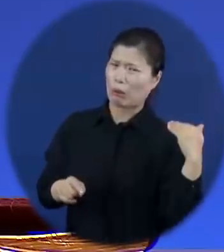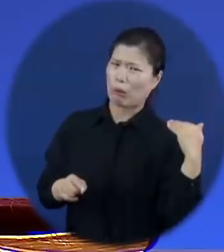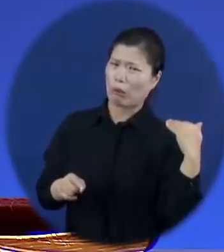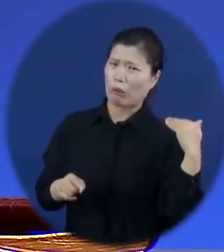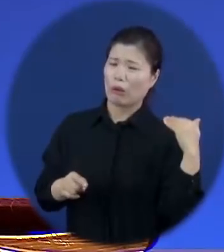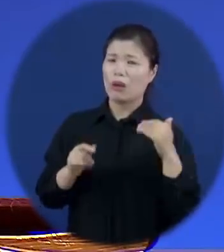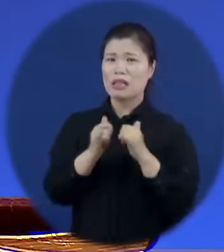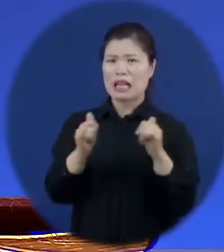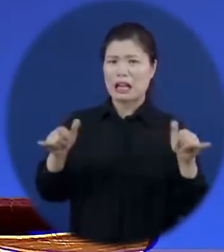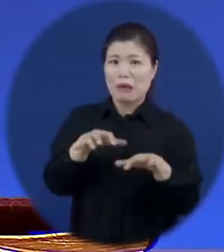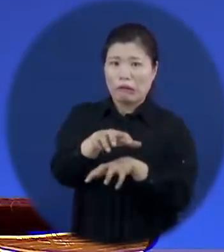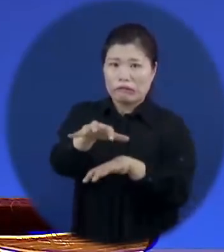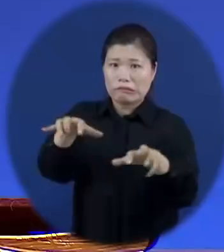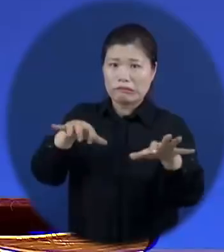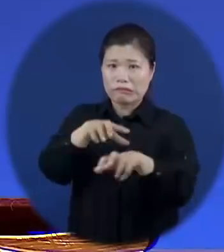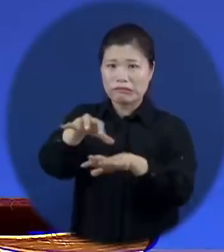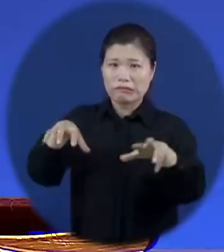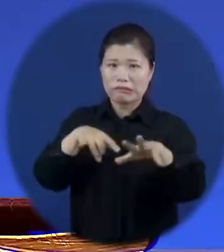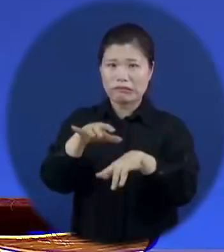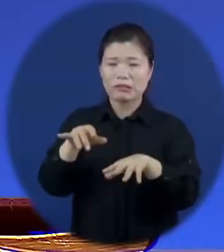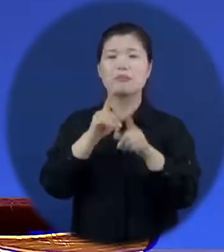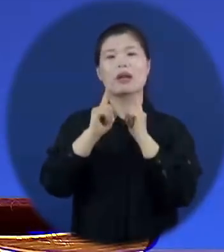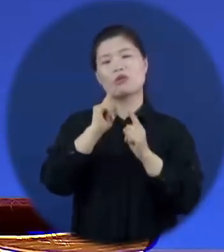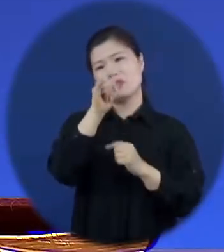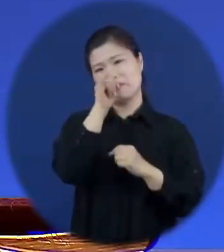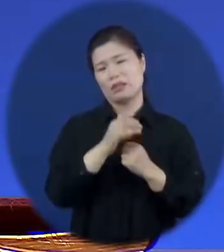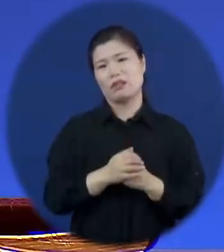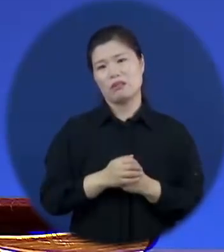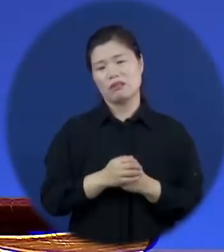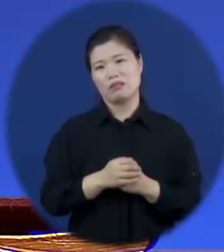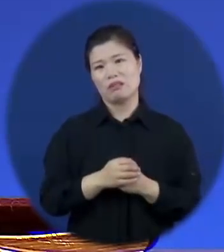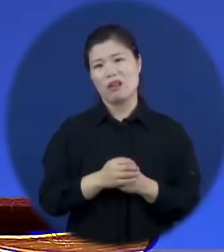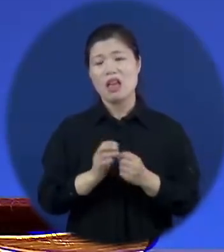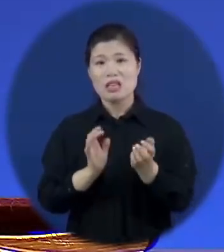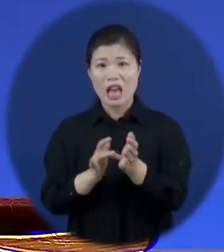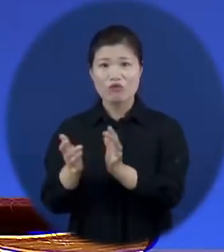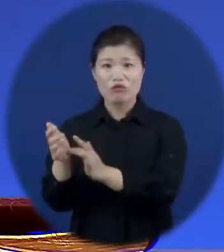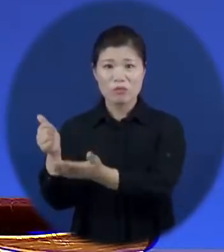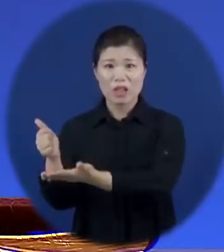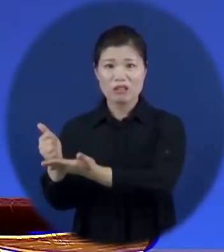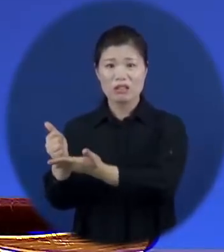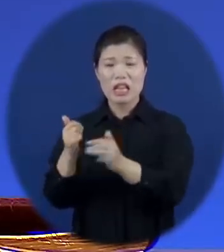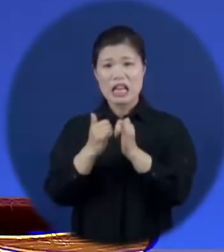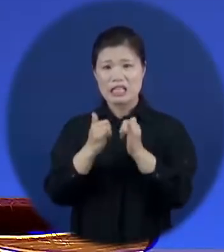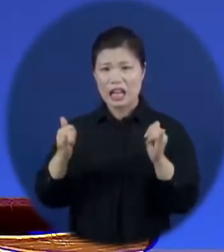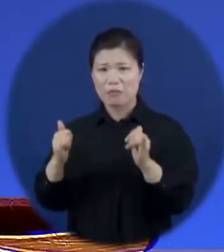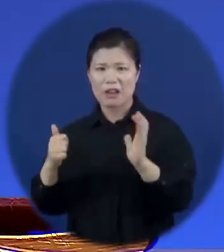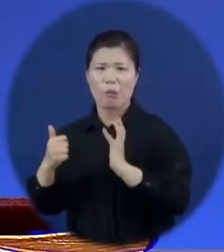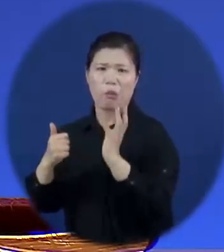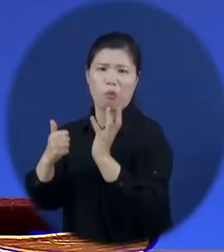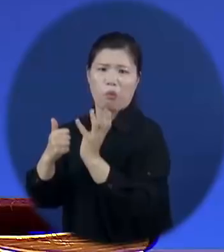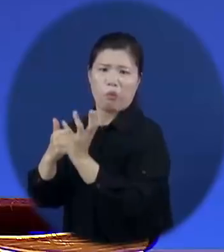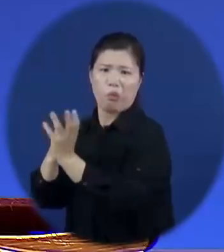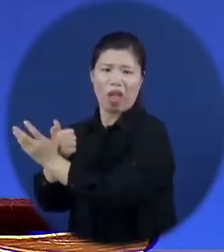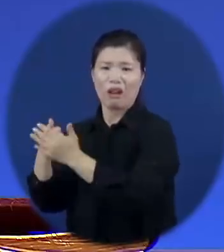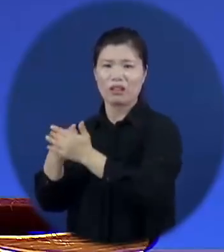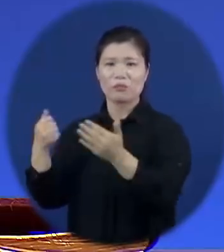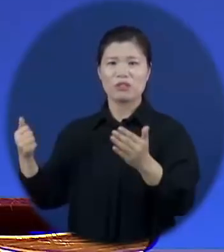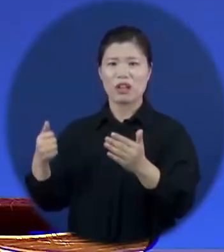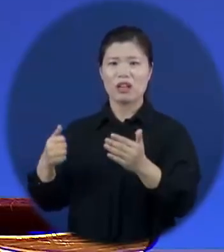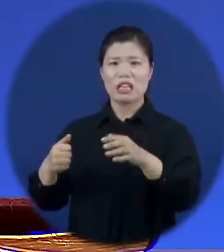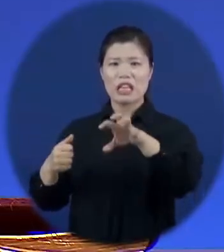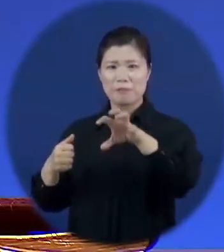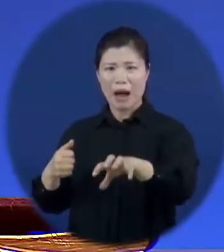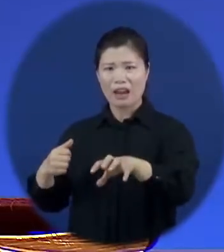작고 사람이 많아라고 기록하고 있습니다. 예수님께서는 사람들에 둘러싸인 채